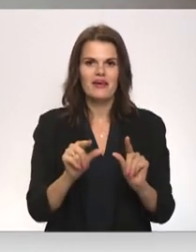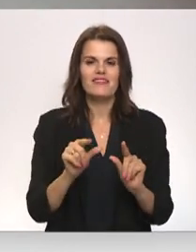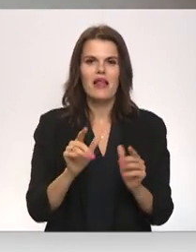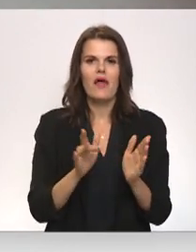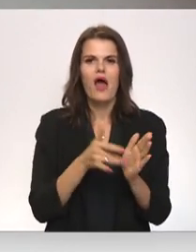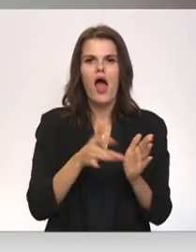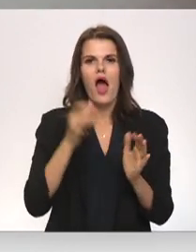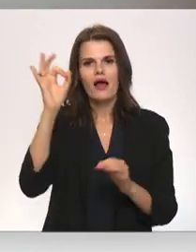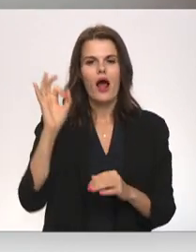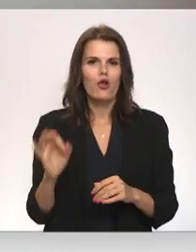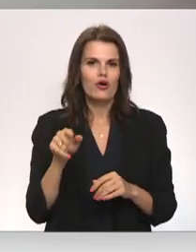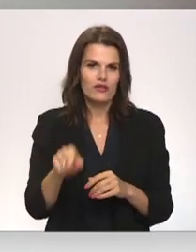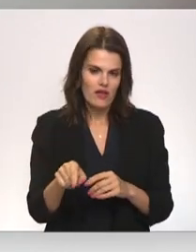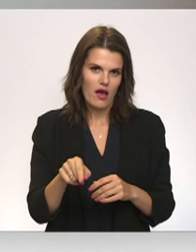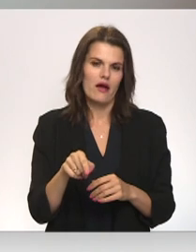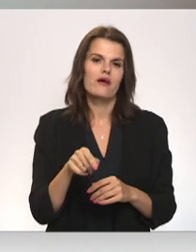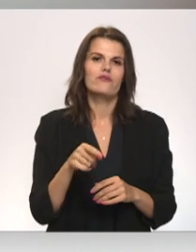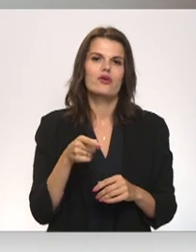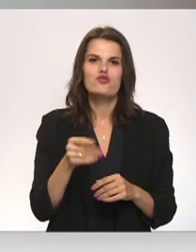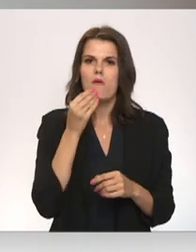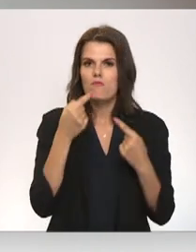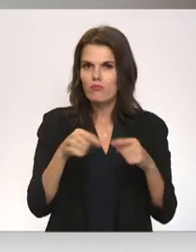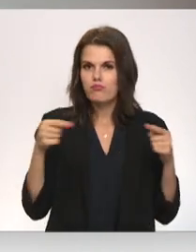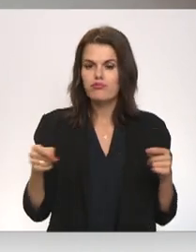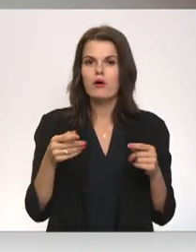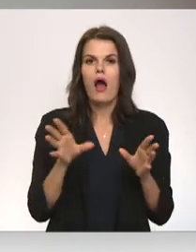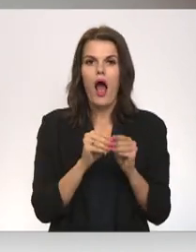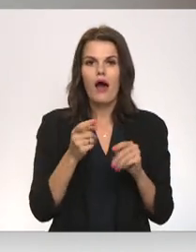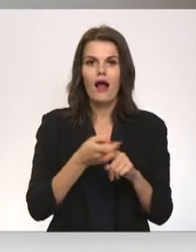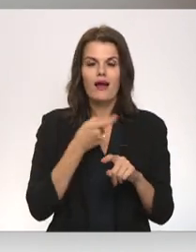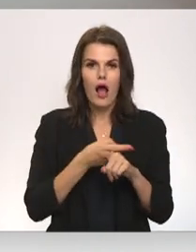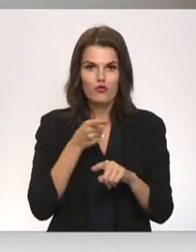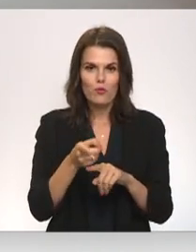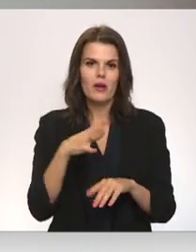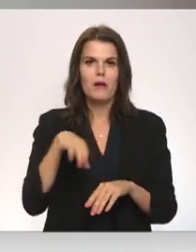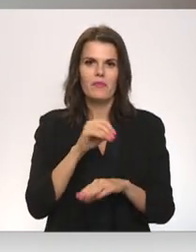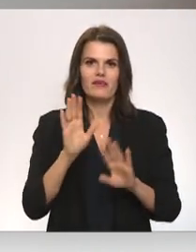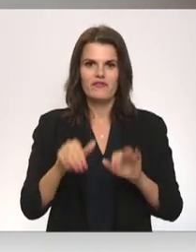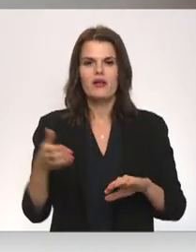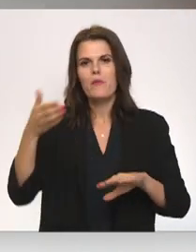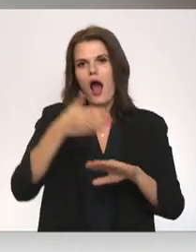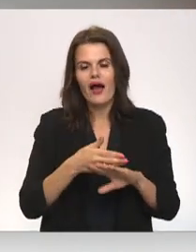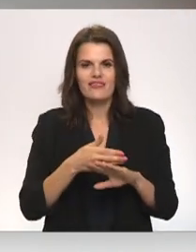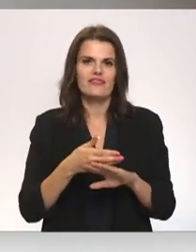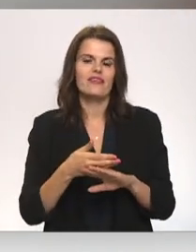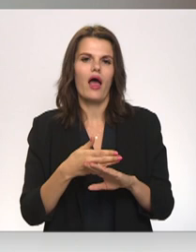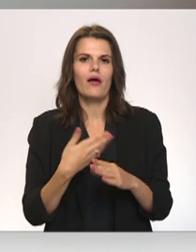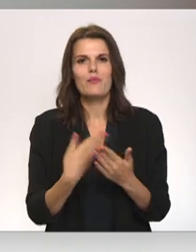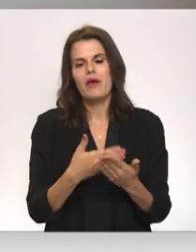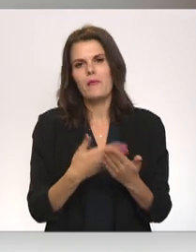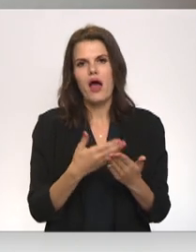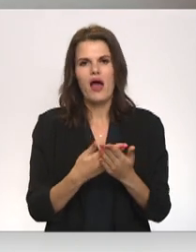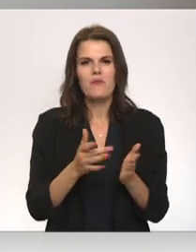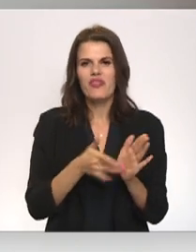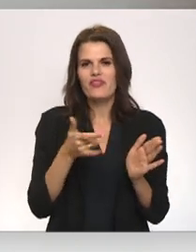kad mums ir izdevies arī ar šiem kartupeļiem arī aizstāt nu, kaut kādu daļu arī